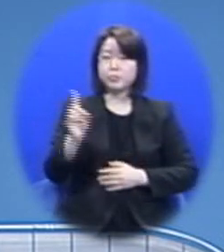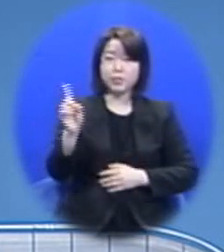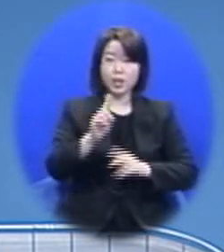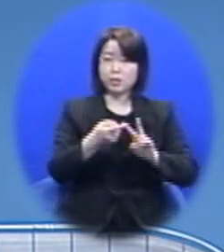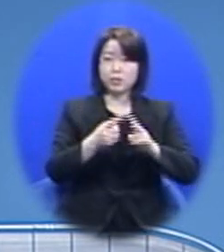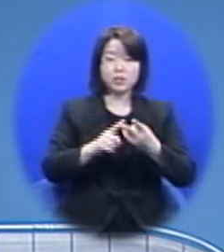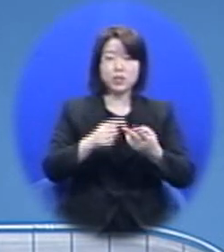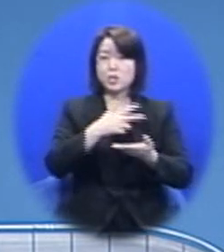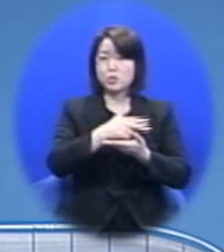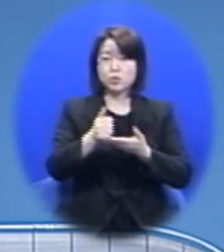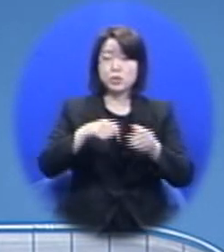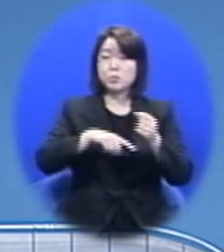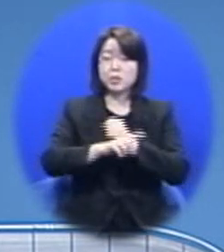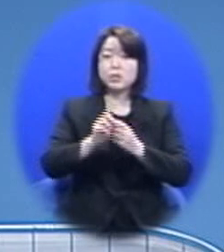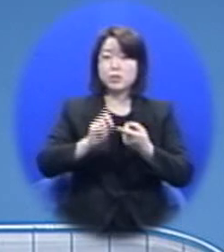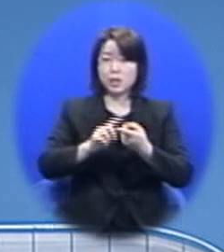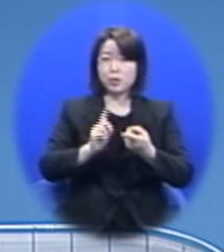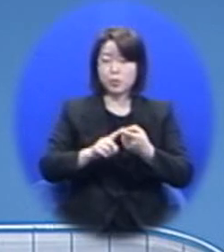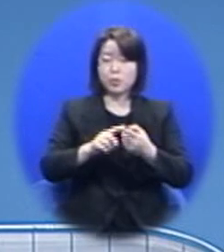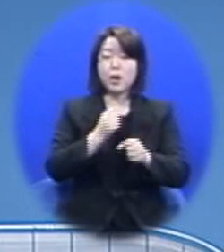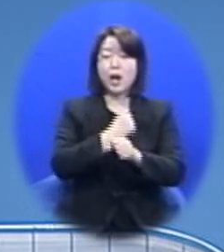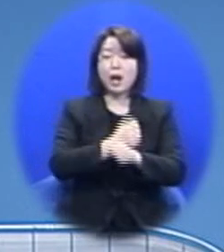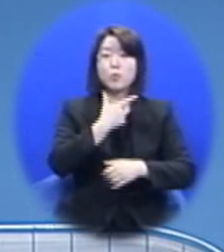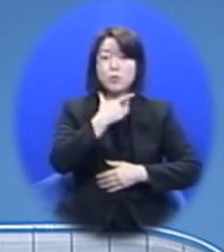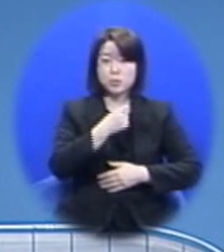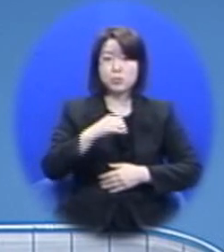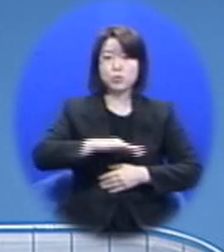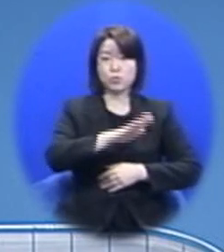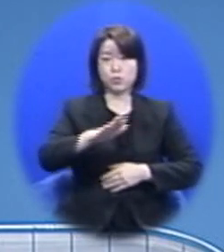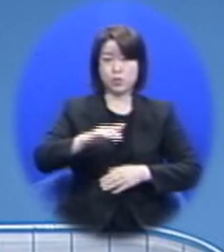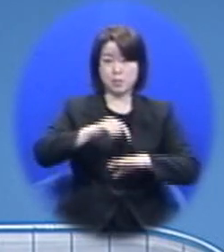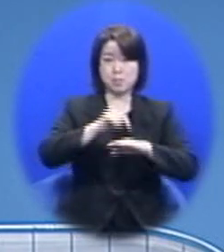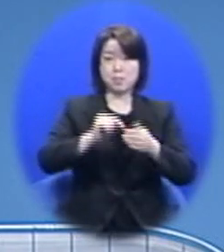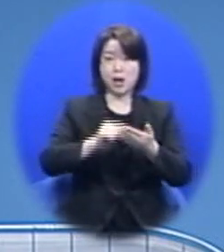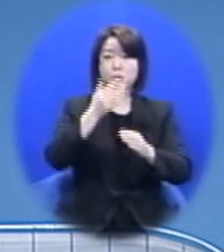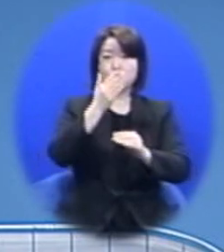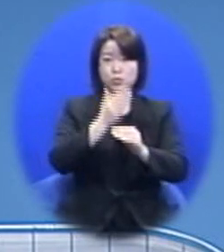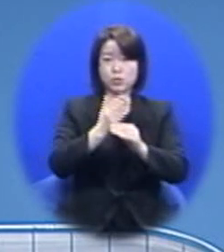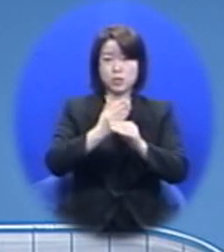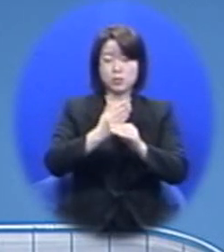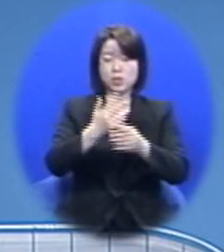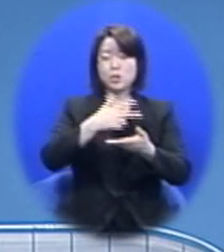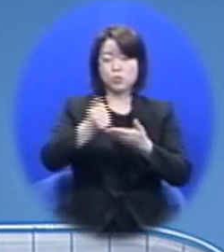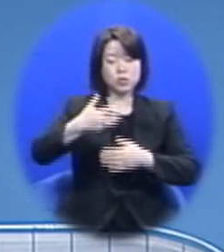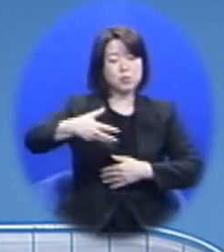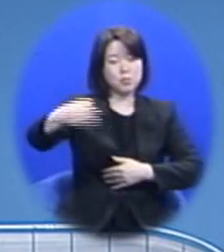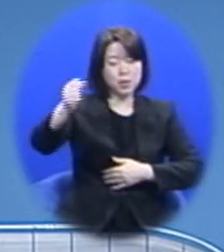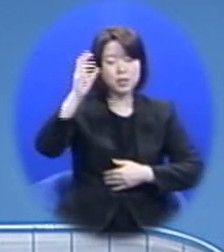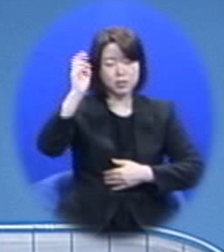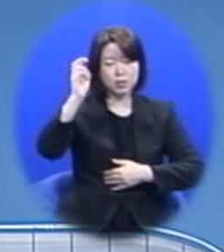어쨌든지 주님 뜻대로 하려고 하는 중심을 주님이 받아주셨겠다. 그래서 그게 너무